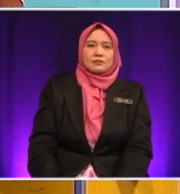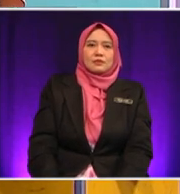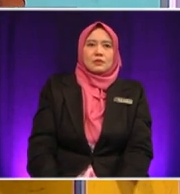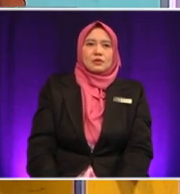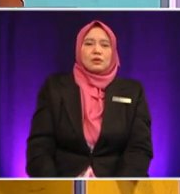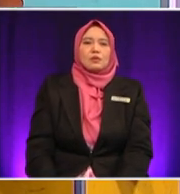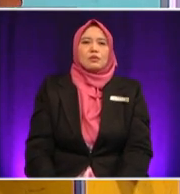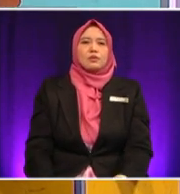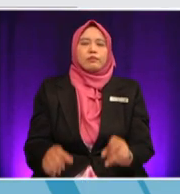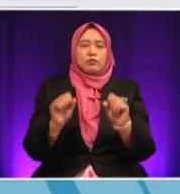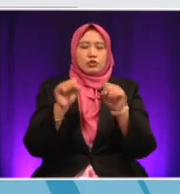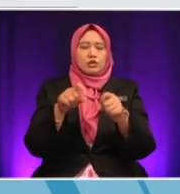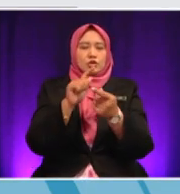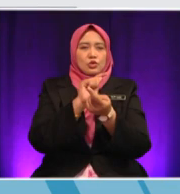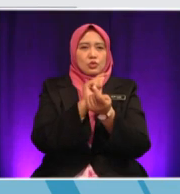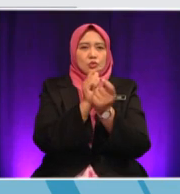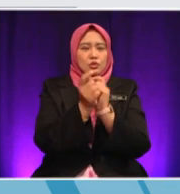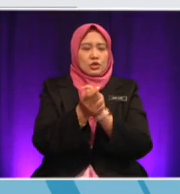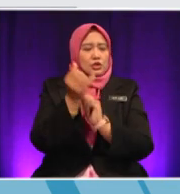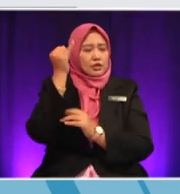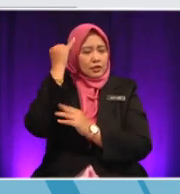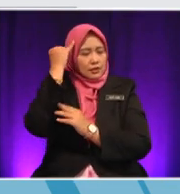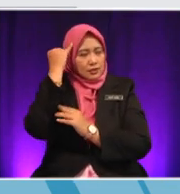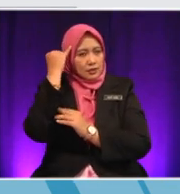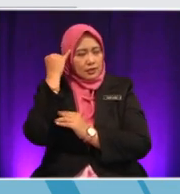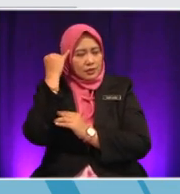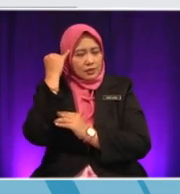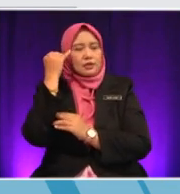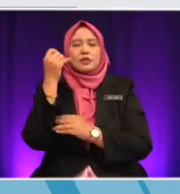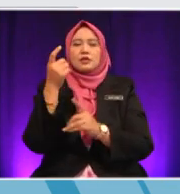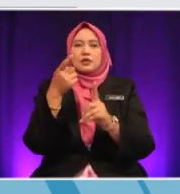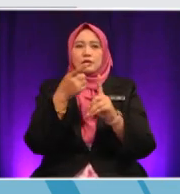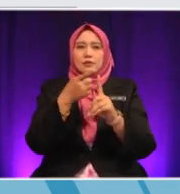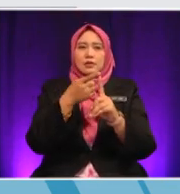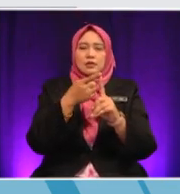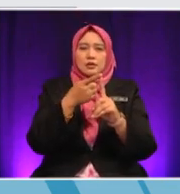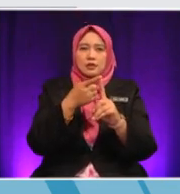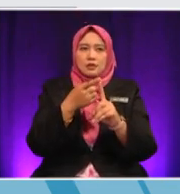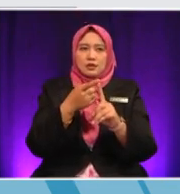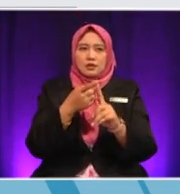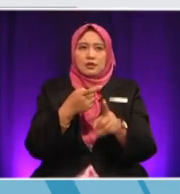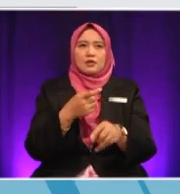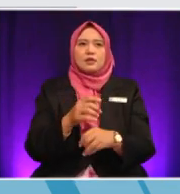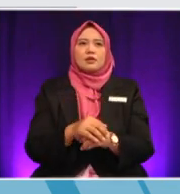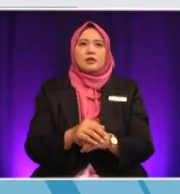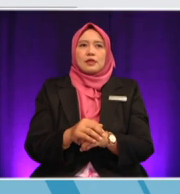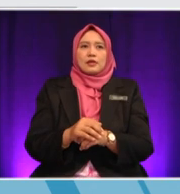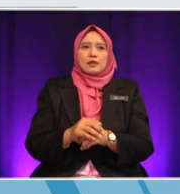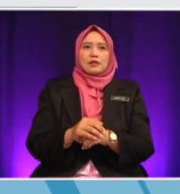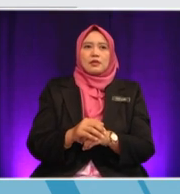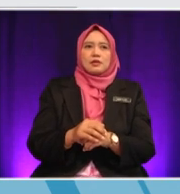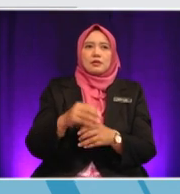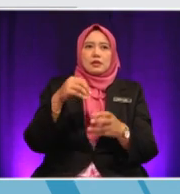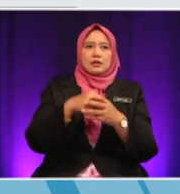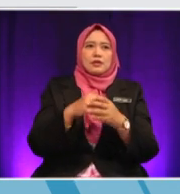idea kepada aplikasi dalam tarian menggunakan Bahasa penskripan oke